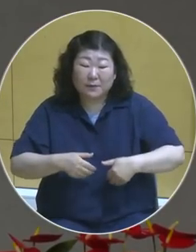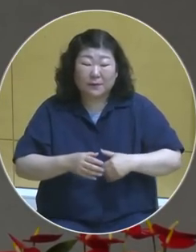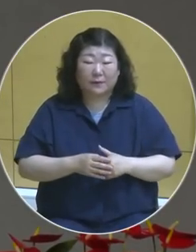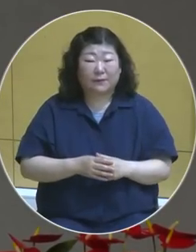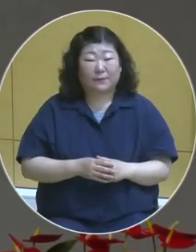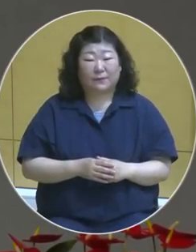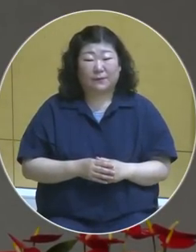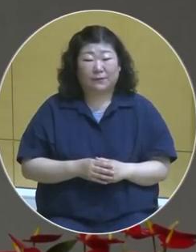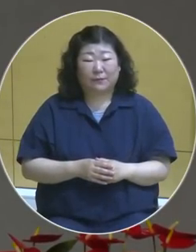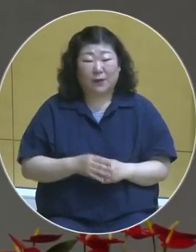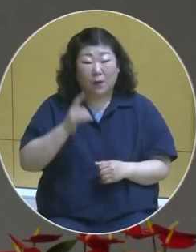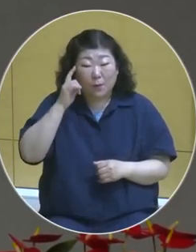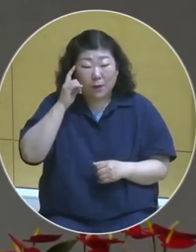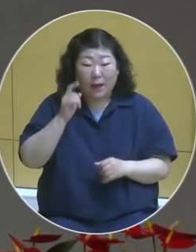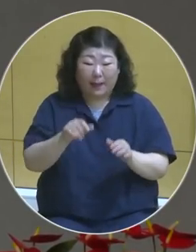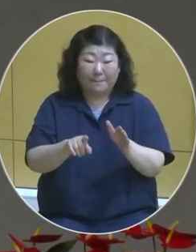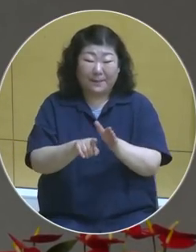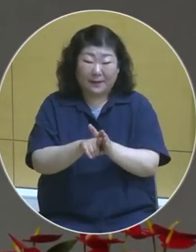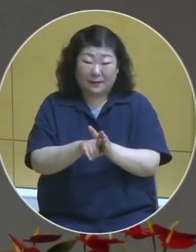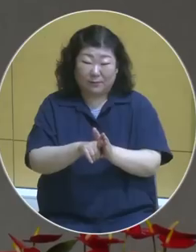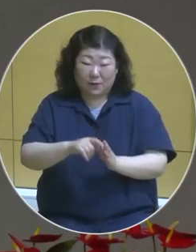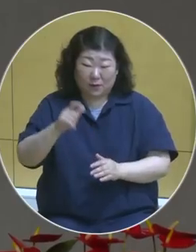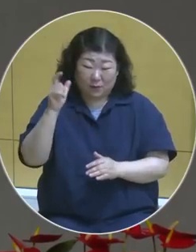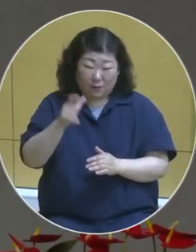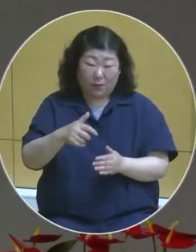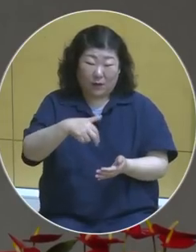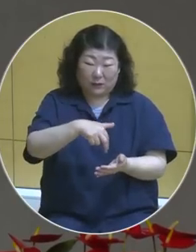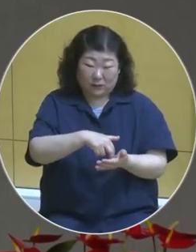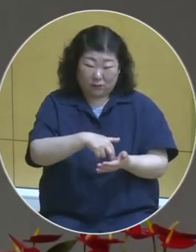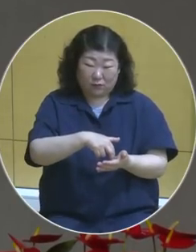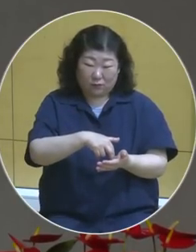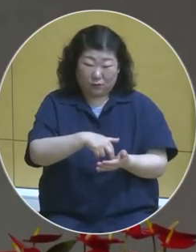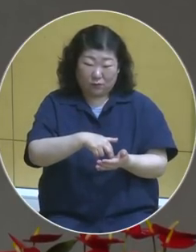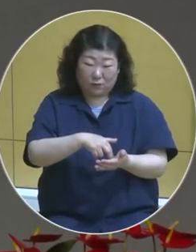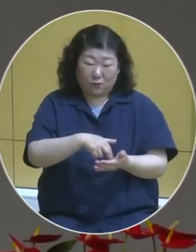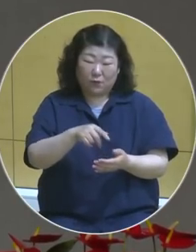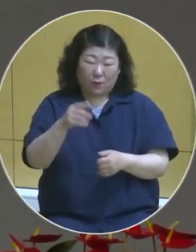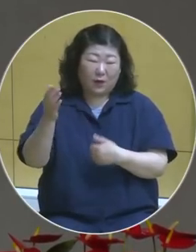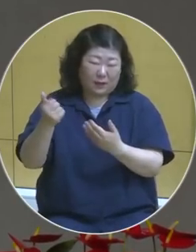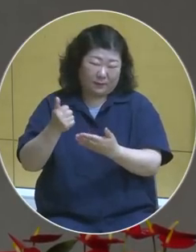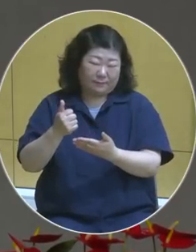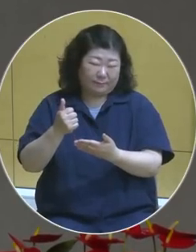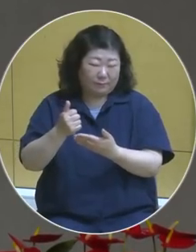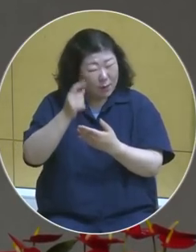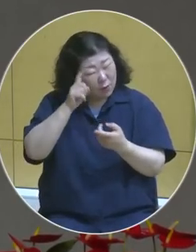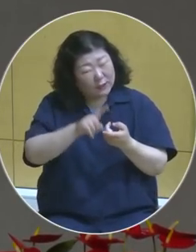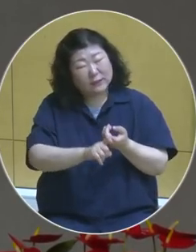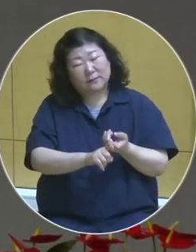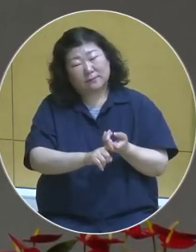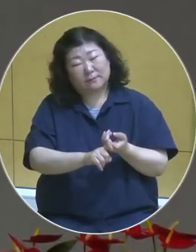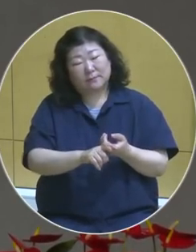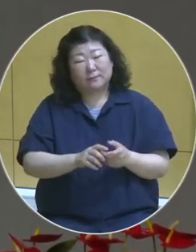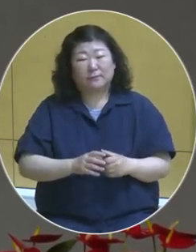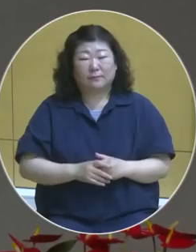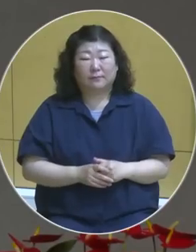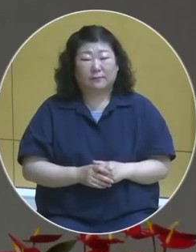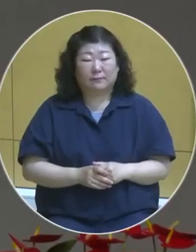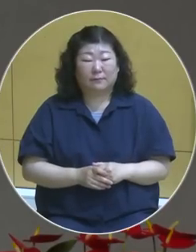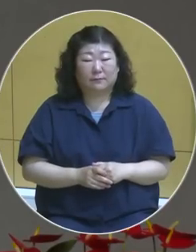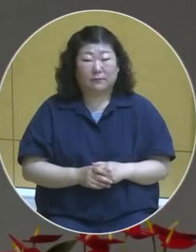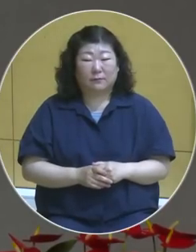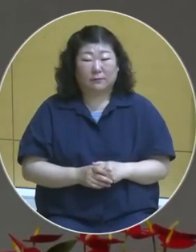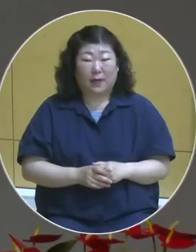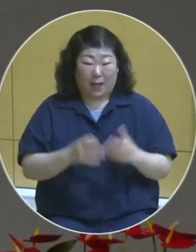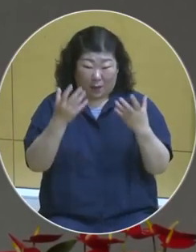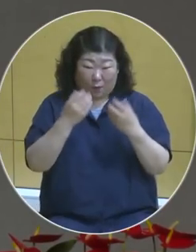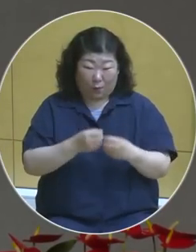하면 우리의 믿음을 견고하게 세워나가는 것이 하나님께서 더 관심사기 때문입니다.